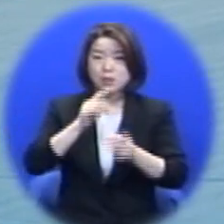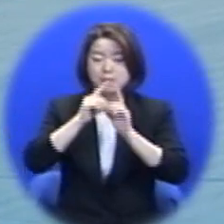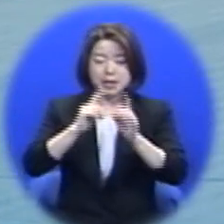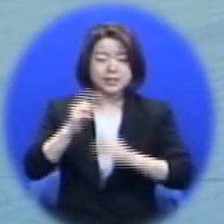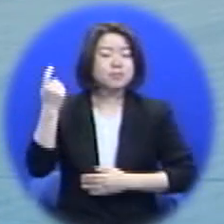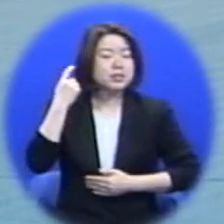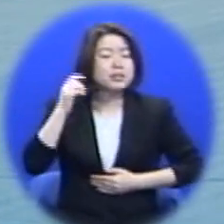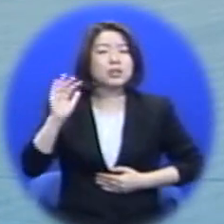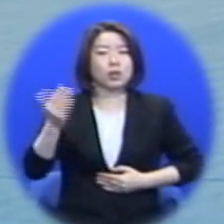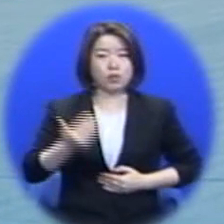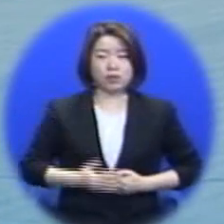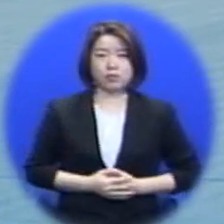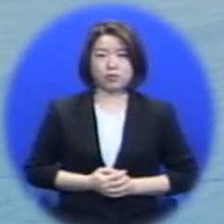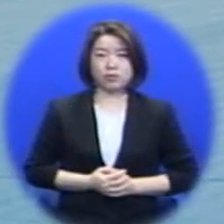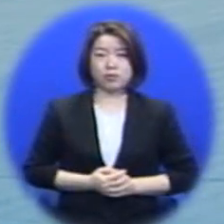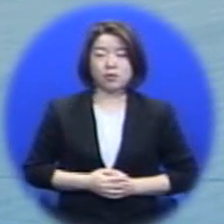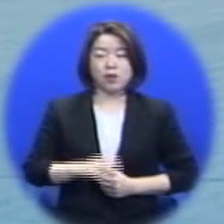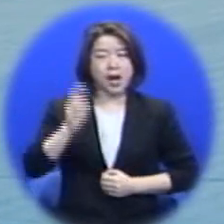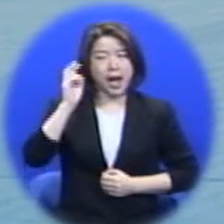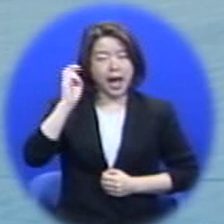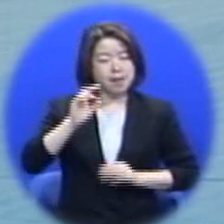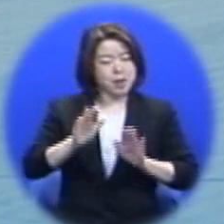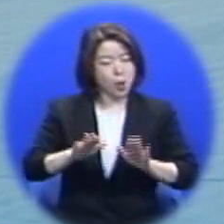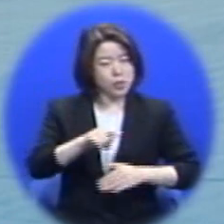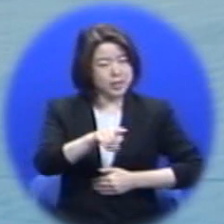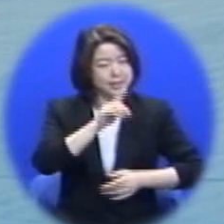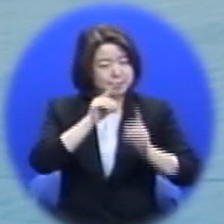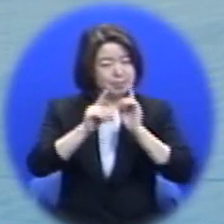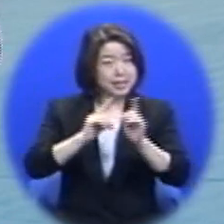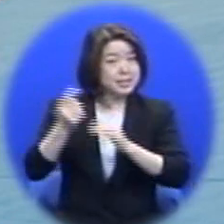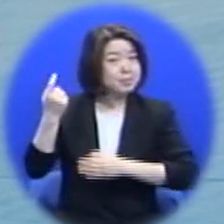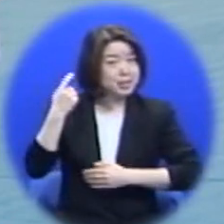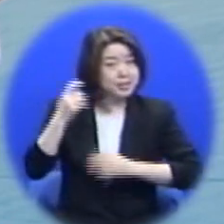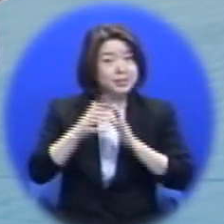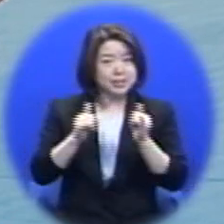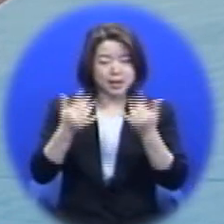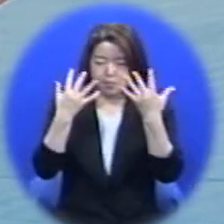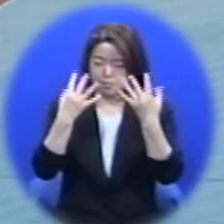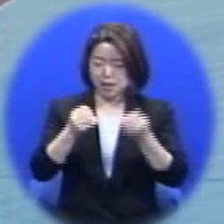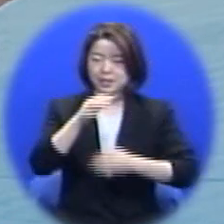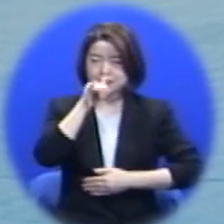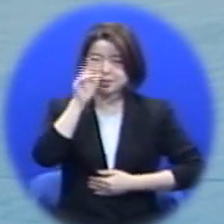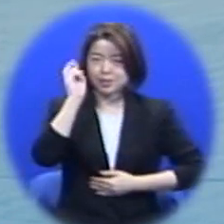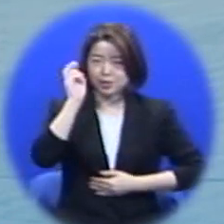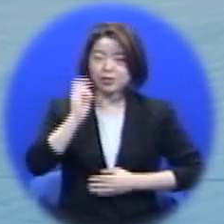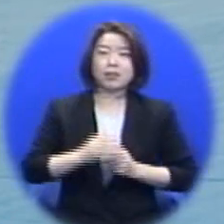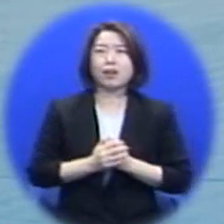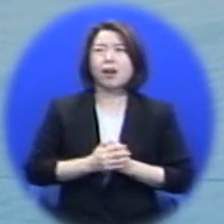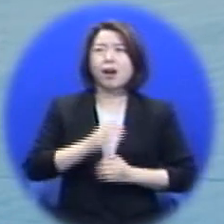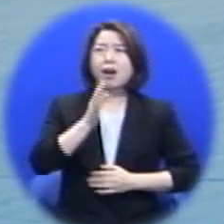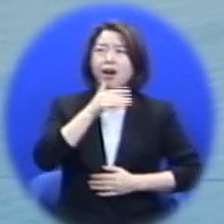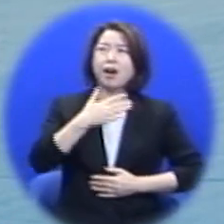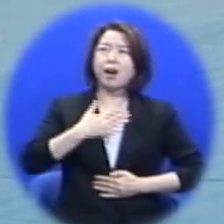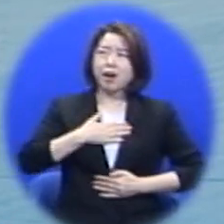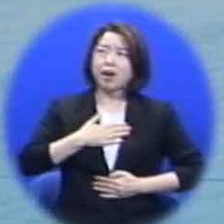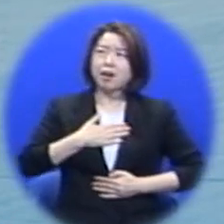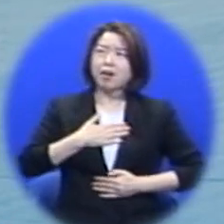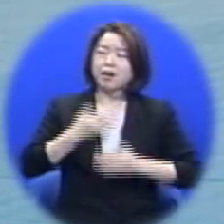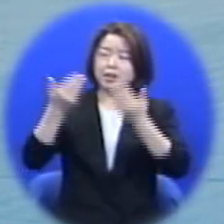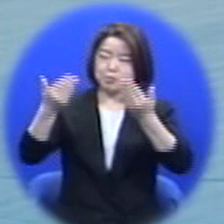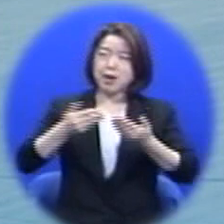것입니다. 아마 오늘 그 말씀을 들으시는 분들이 많으실 겁니다. 아, 오늘 나에게 주시는